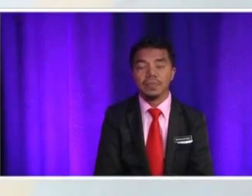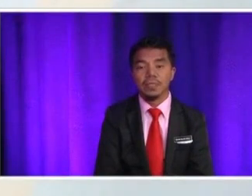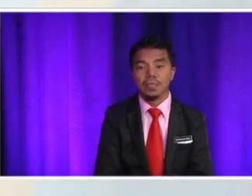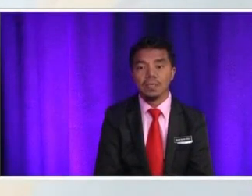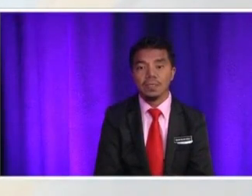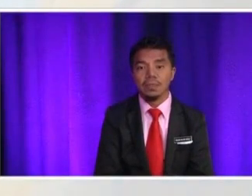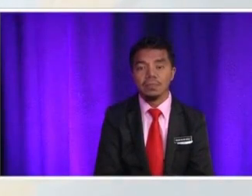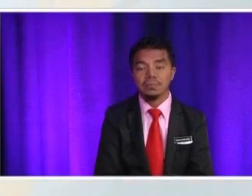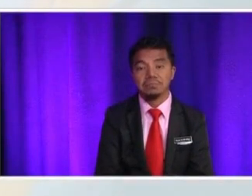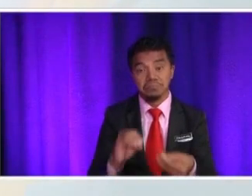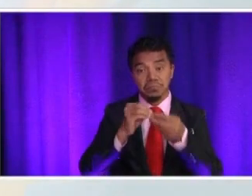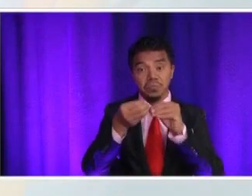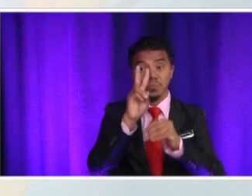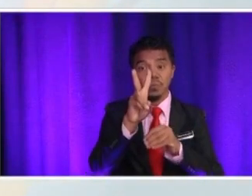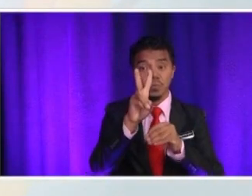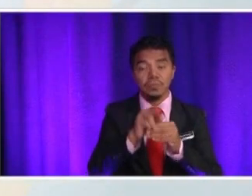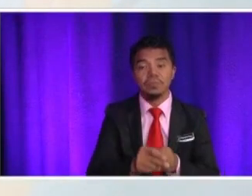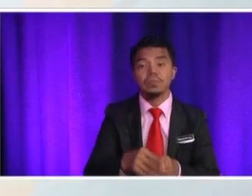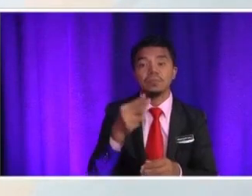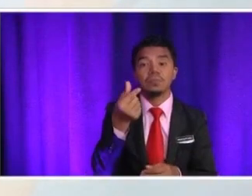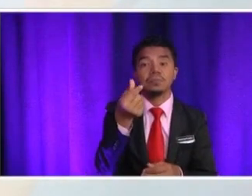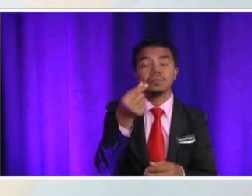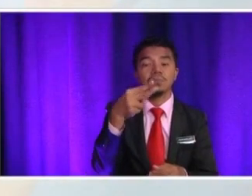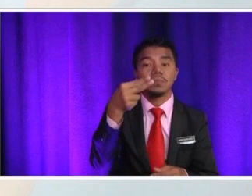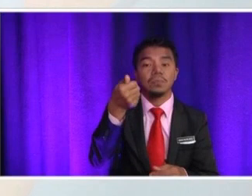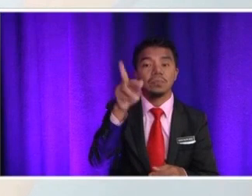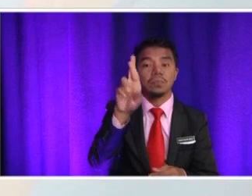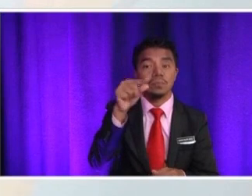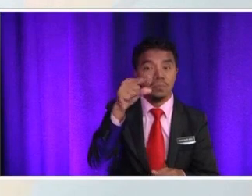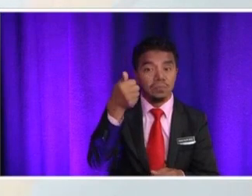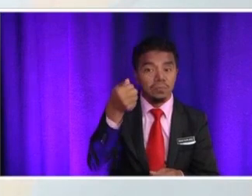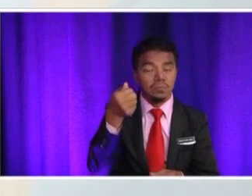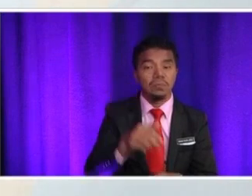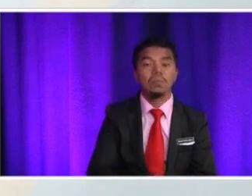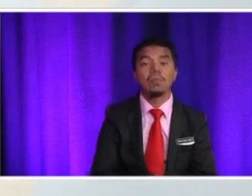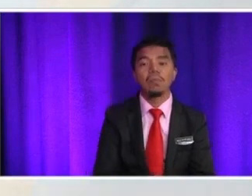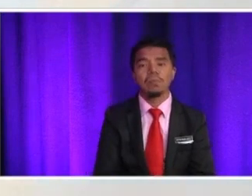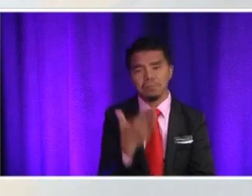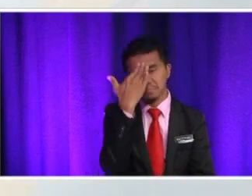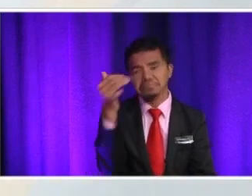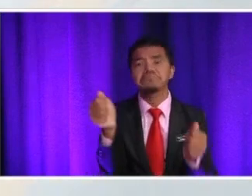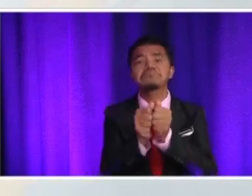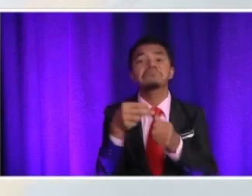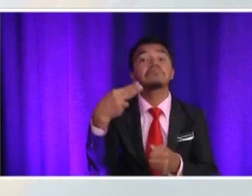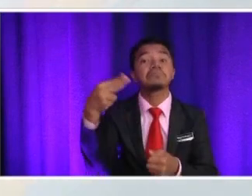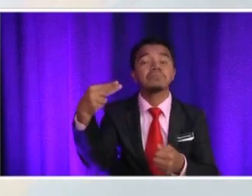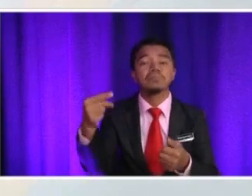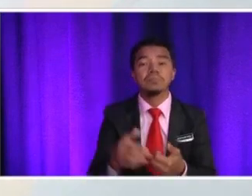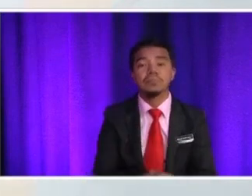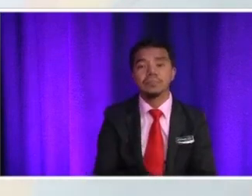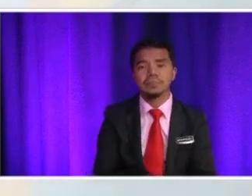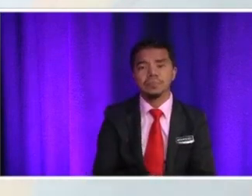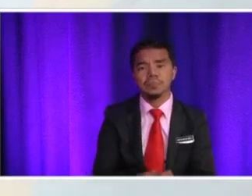Masalah yang kedua ialah harga. Harga. Okey, kenapa dengan harga? Sebab